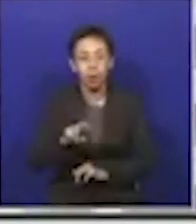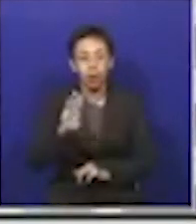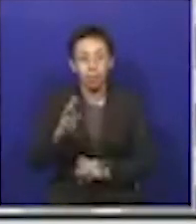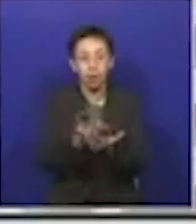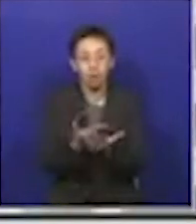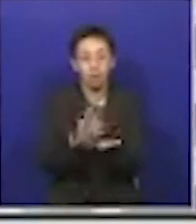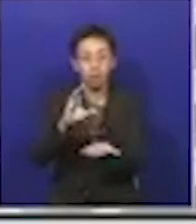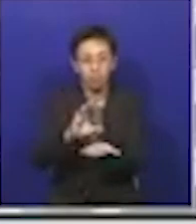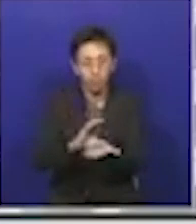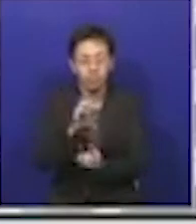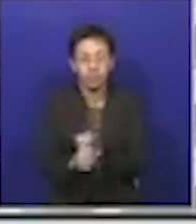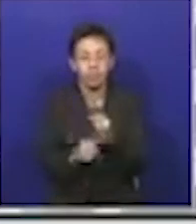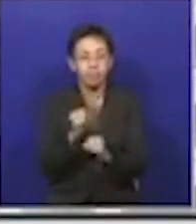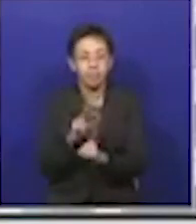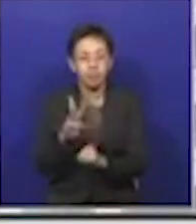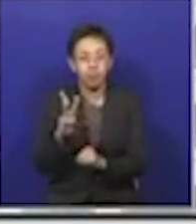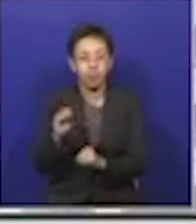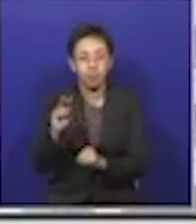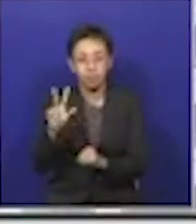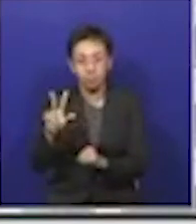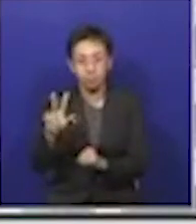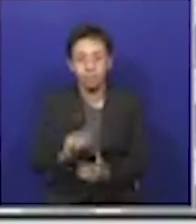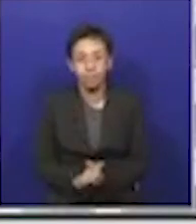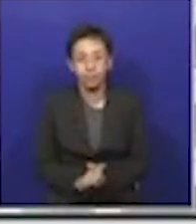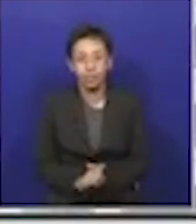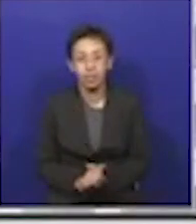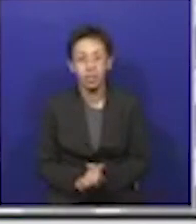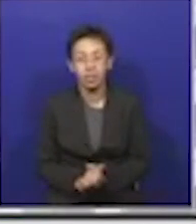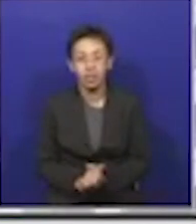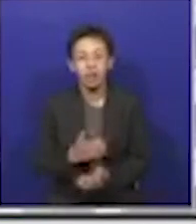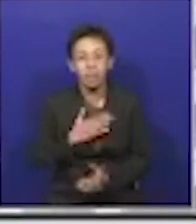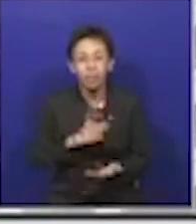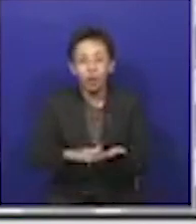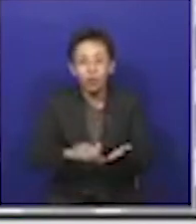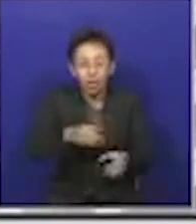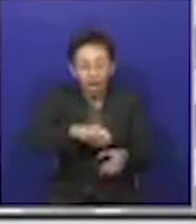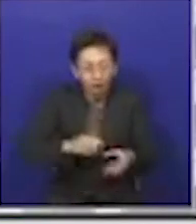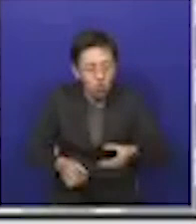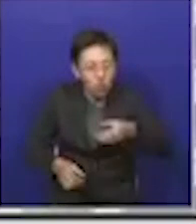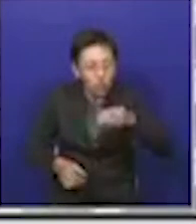ปี2563ขออนุญาตประธานดื่มน้ำด้วยนะครับ